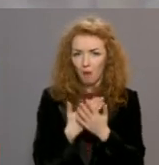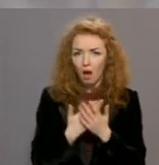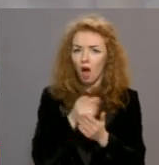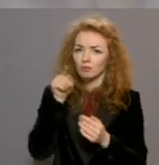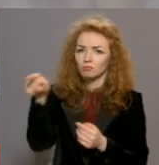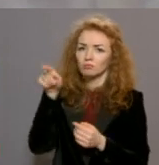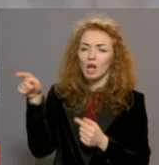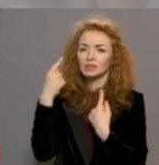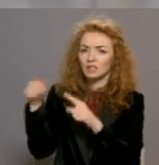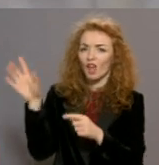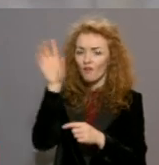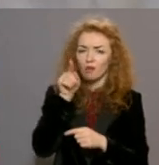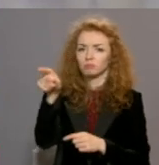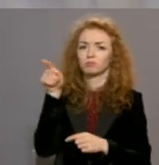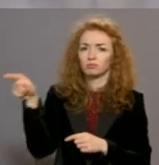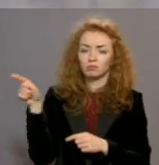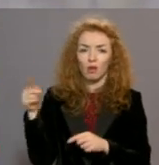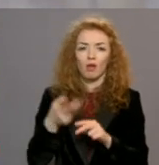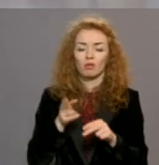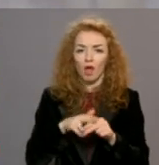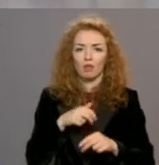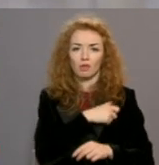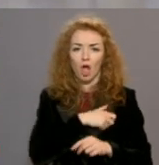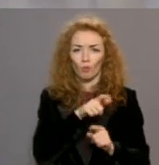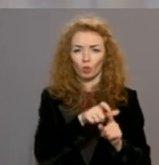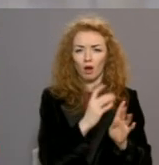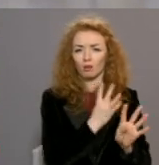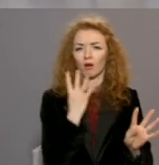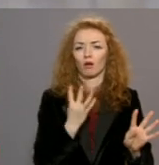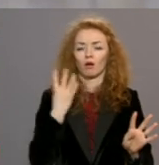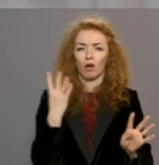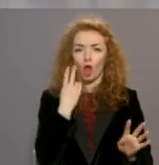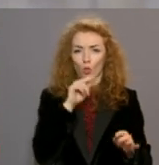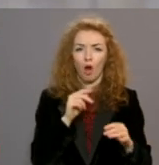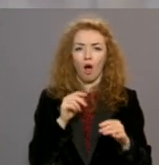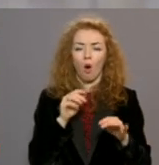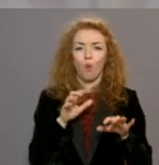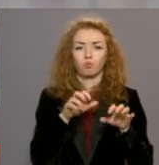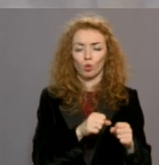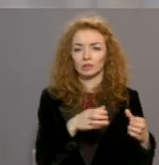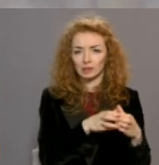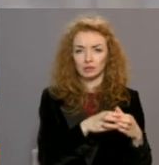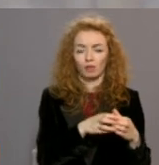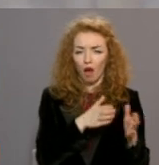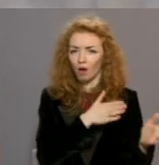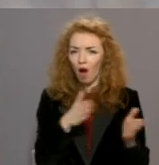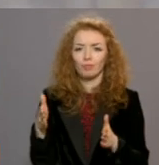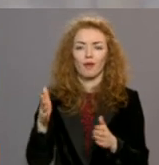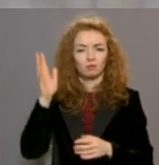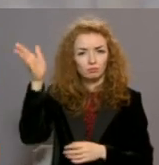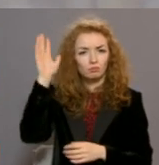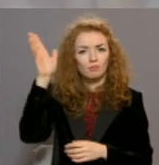citās valstīs. Tad piesakās deputāti rindas no pozīcijas, kas ir gatava runāt par šiem